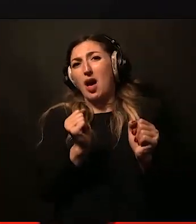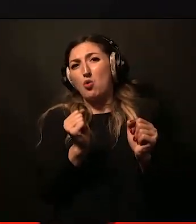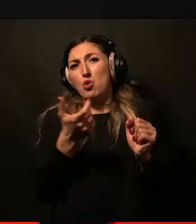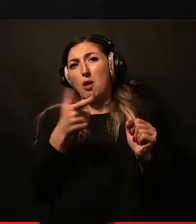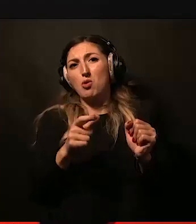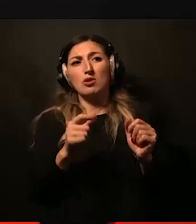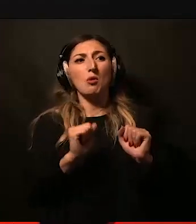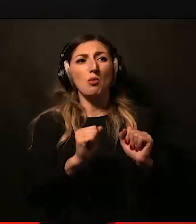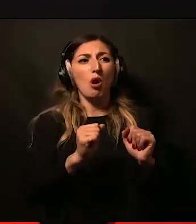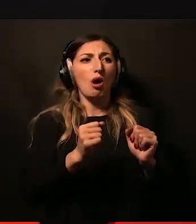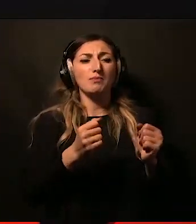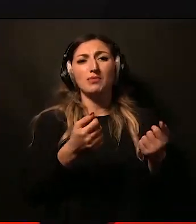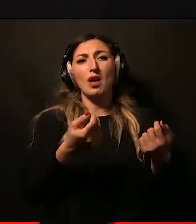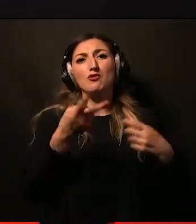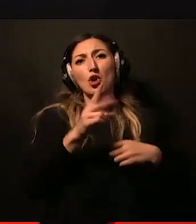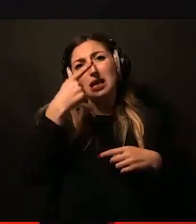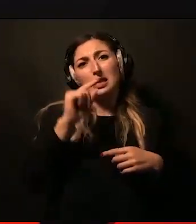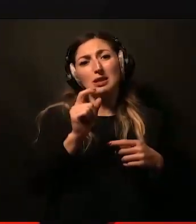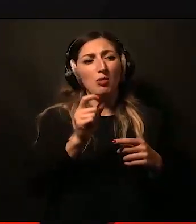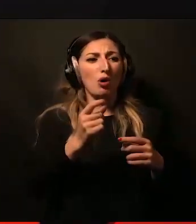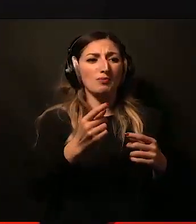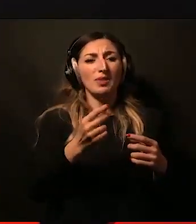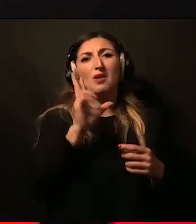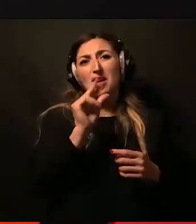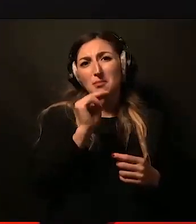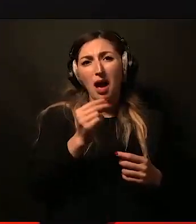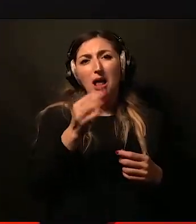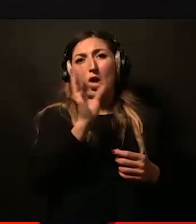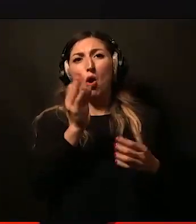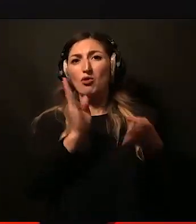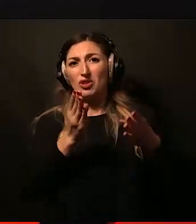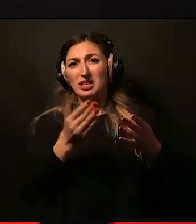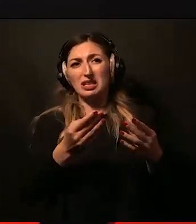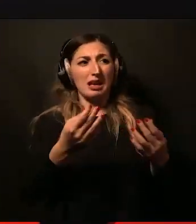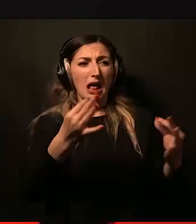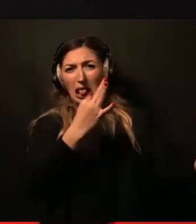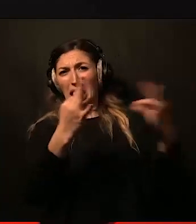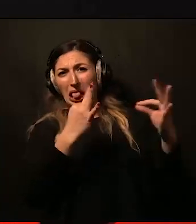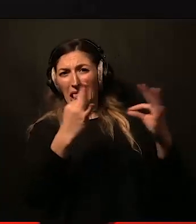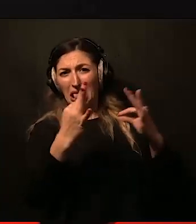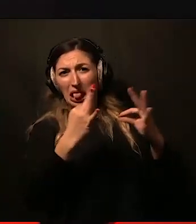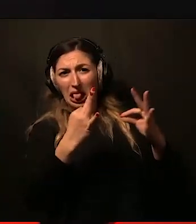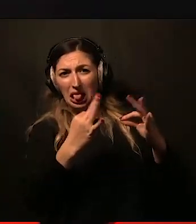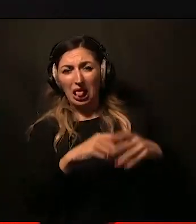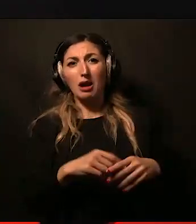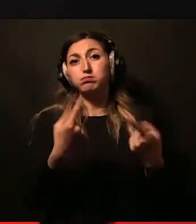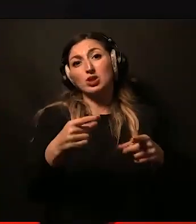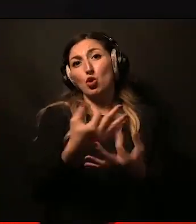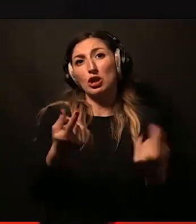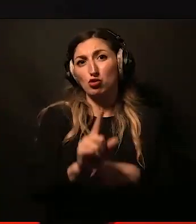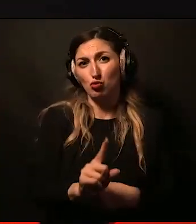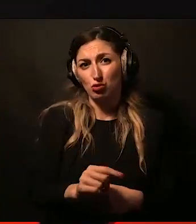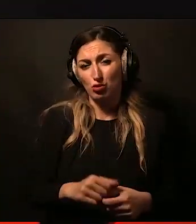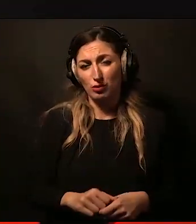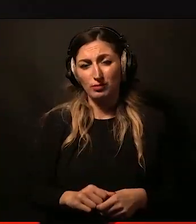fisica non è giusto sentirsi in colpa perché non sai umiliarti abbastanza e non è giusto che i